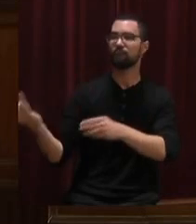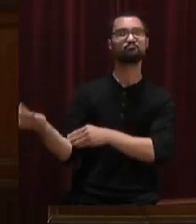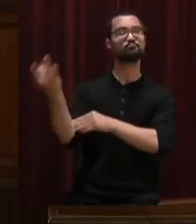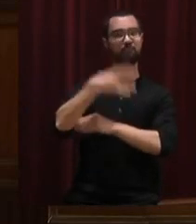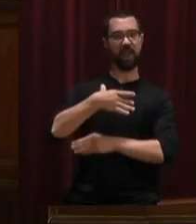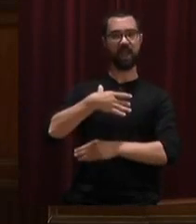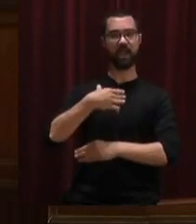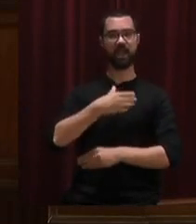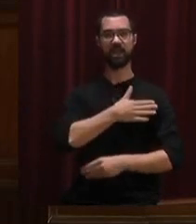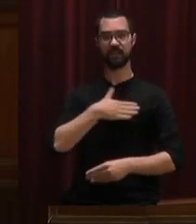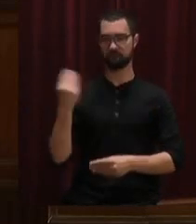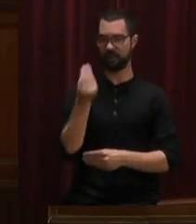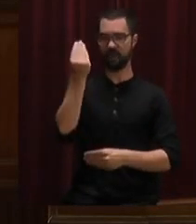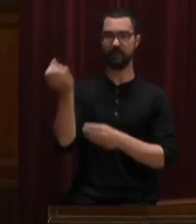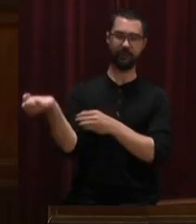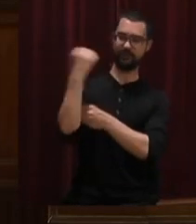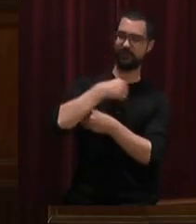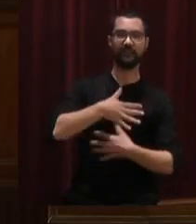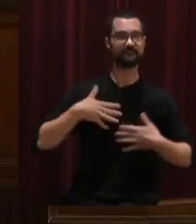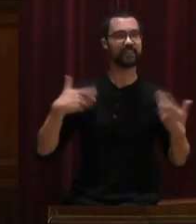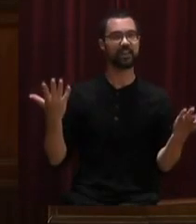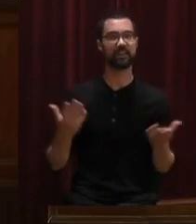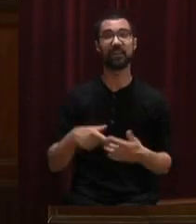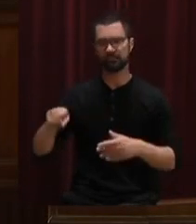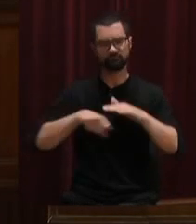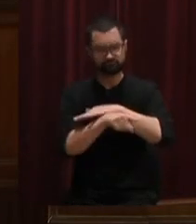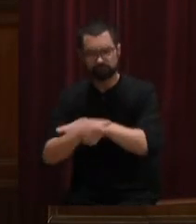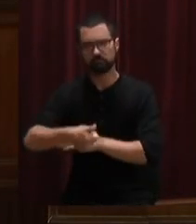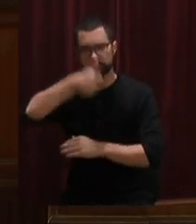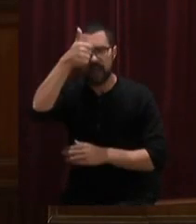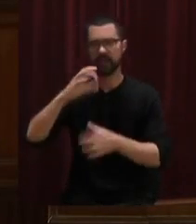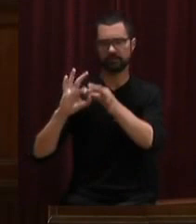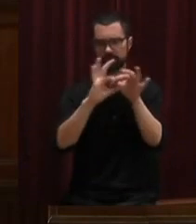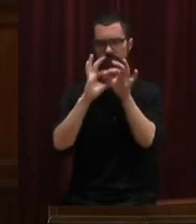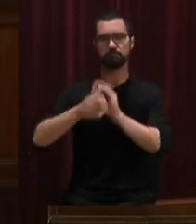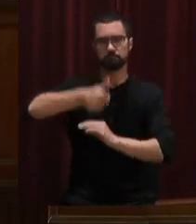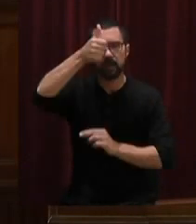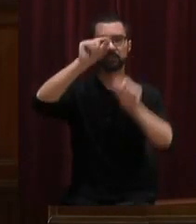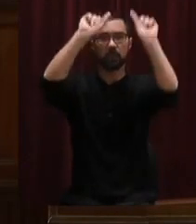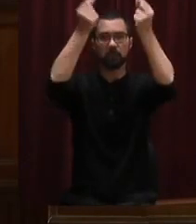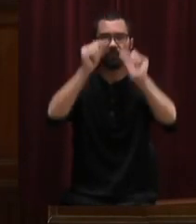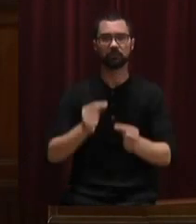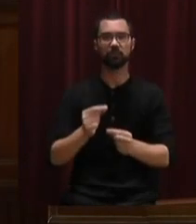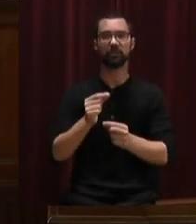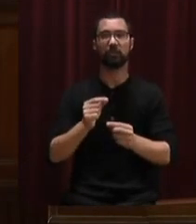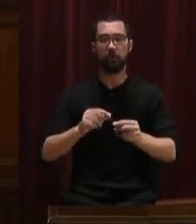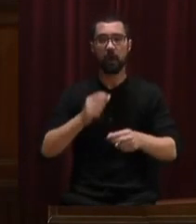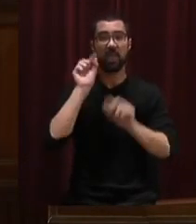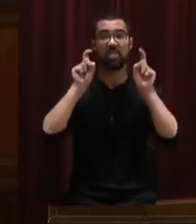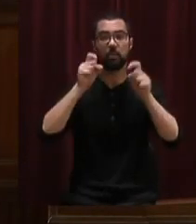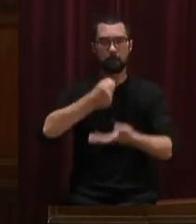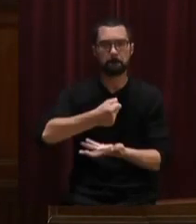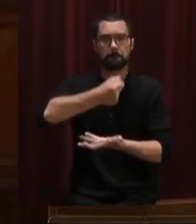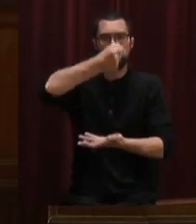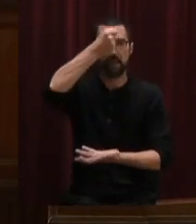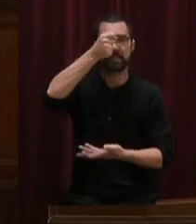nostra. Aconseguir-ho ens exigirà més gestió, més unitat d'acció, més pressupost en educació i, per descomptat,